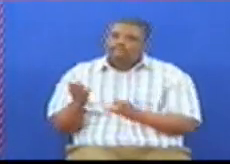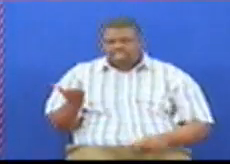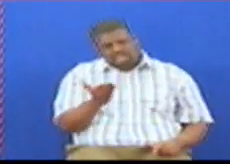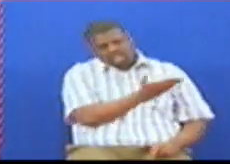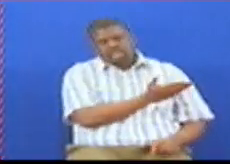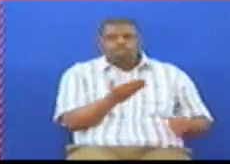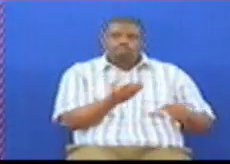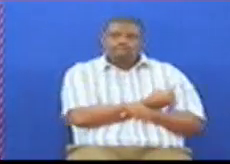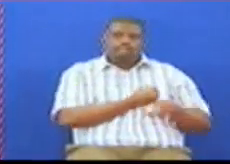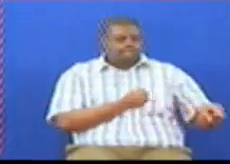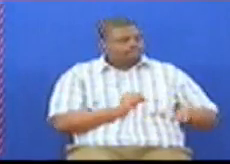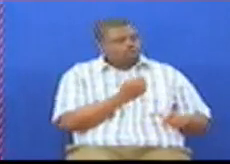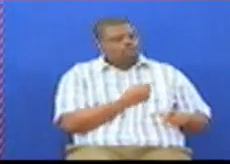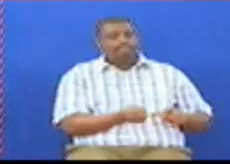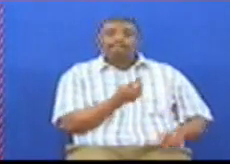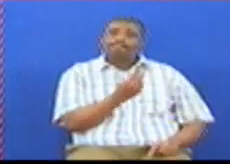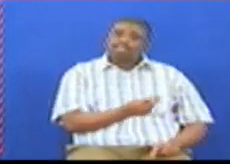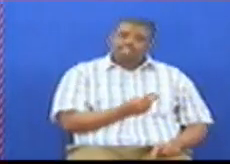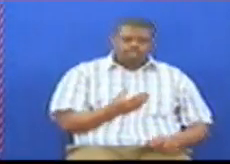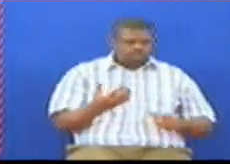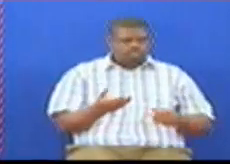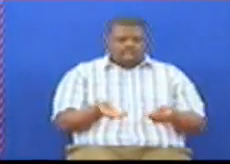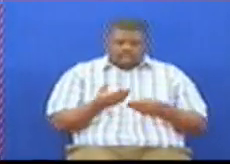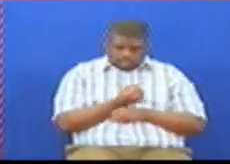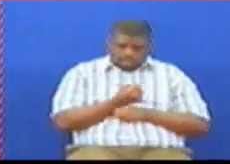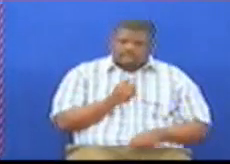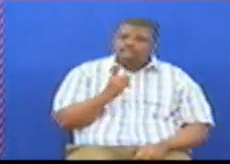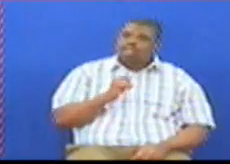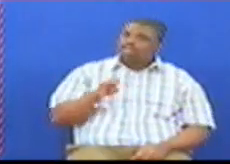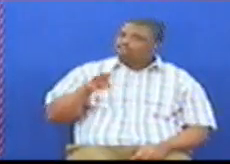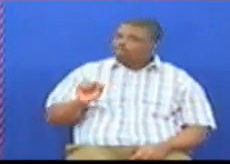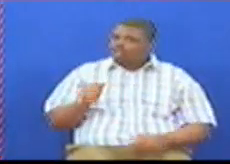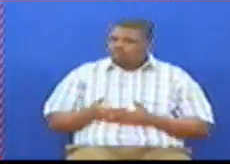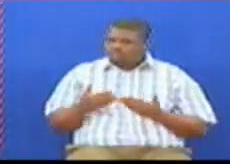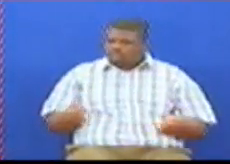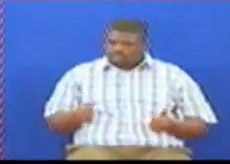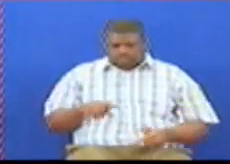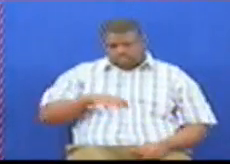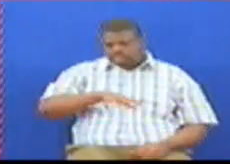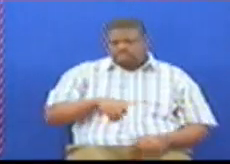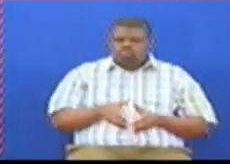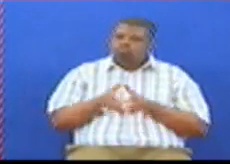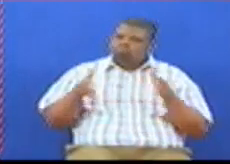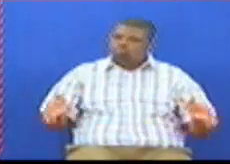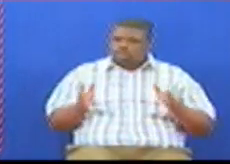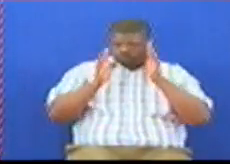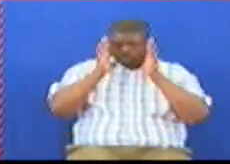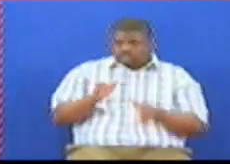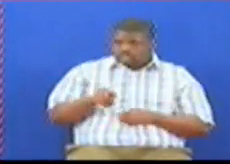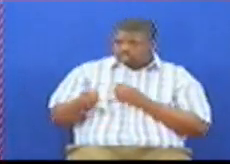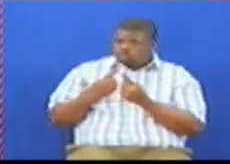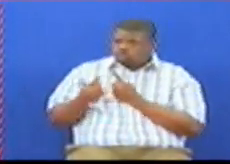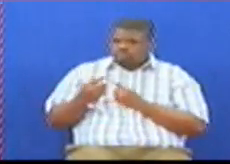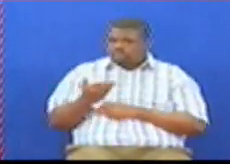choma milioni 200, tupate ziba, tupate na mwisi, kwa sababu jimbo ni kubwa. Mheshimiwa hapo amezungumza